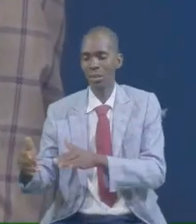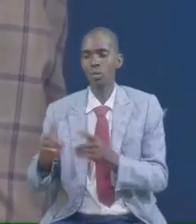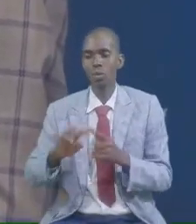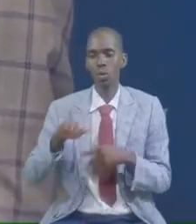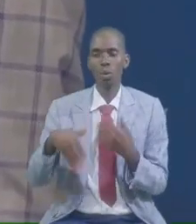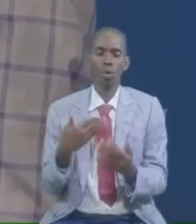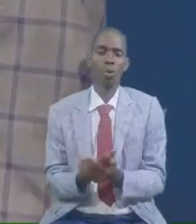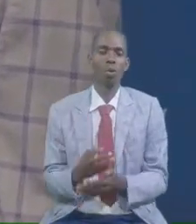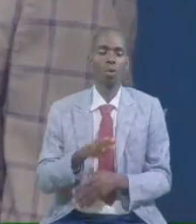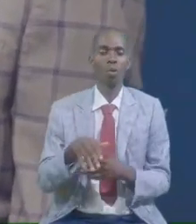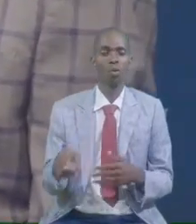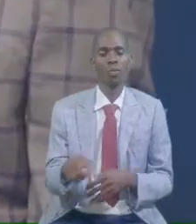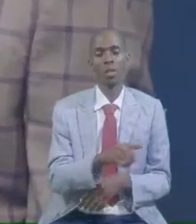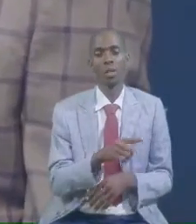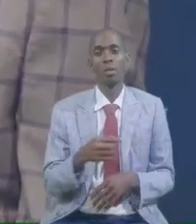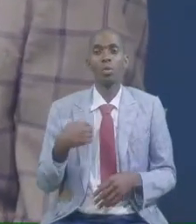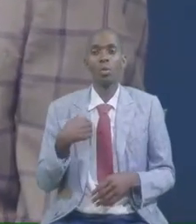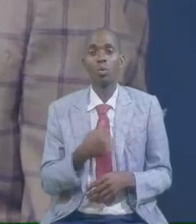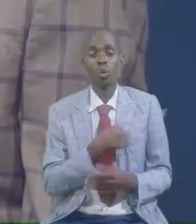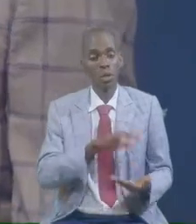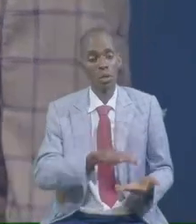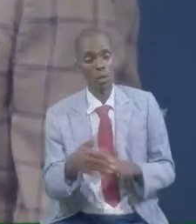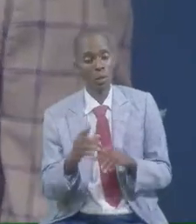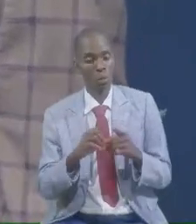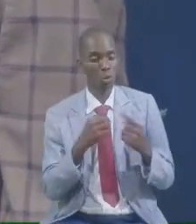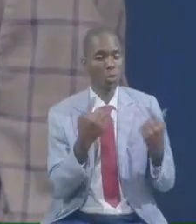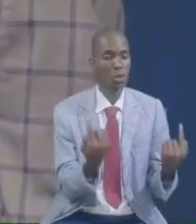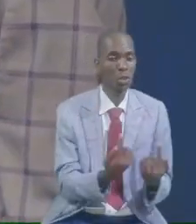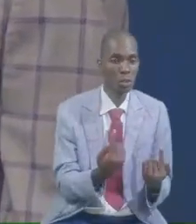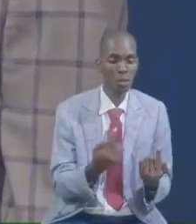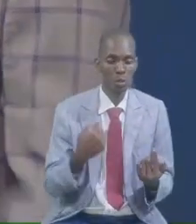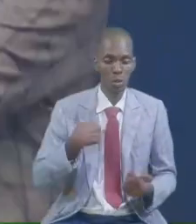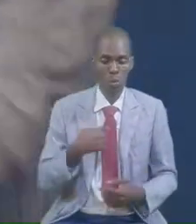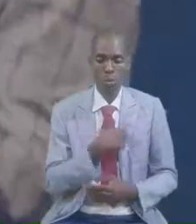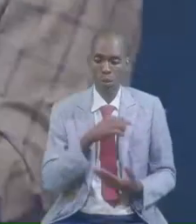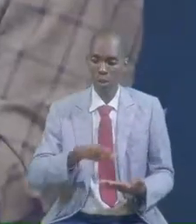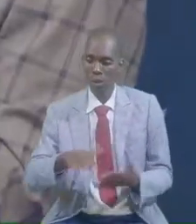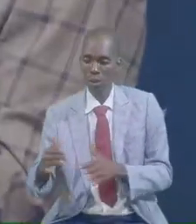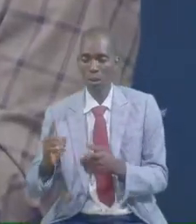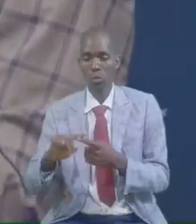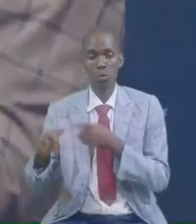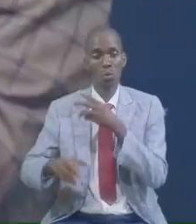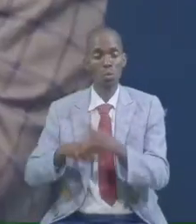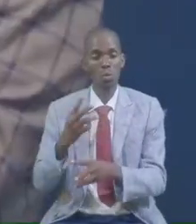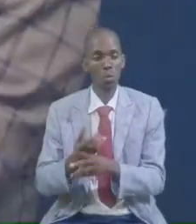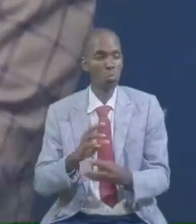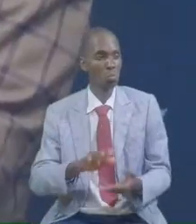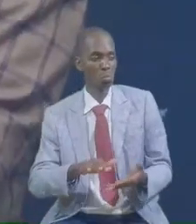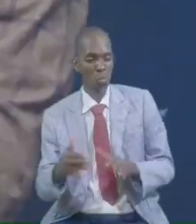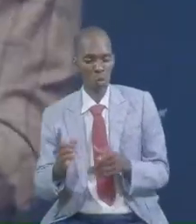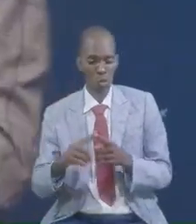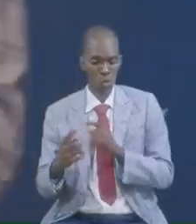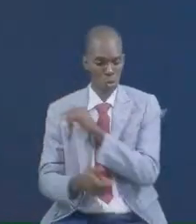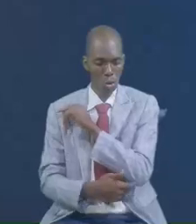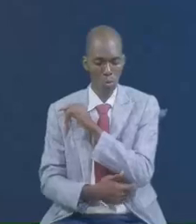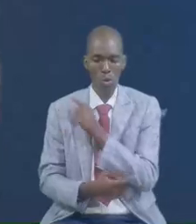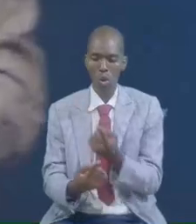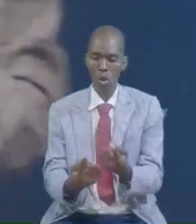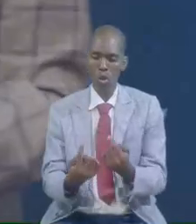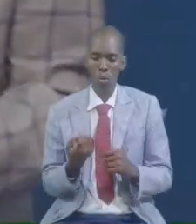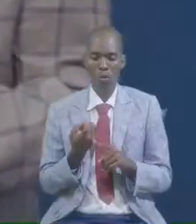péché. Nous mourons au monde. Nous mourons aux tentations qui viennent du